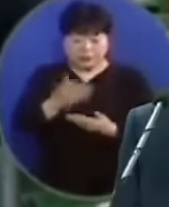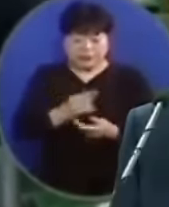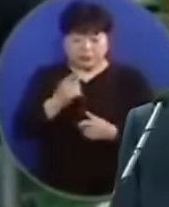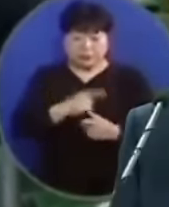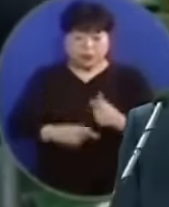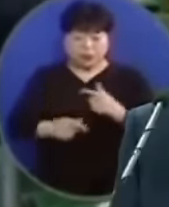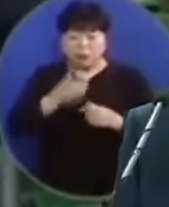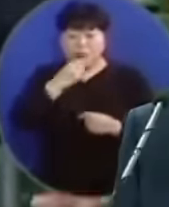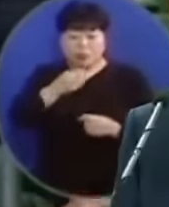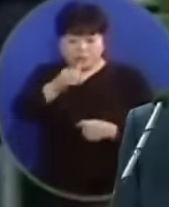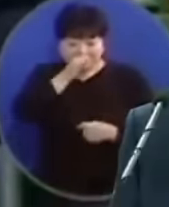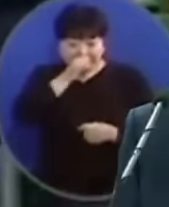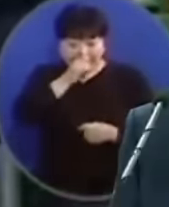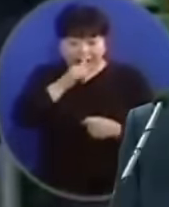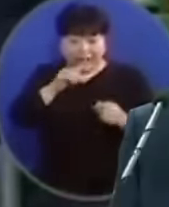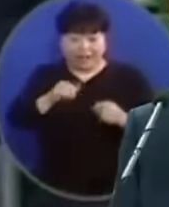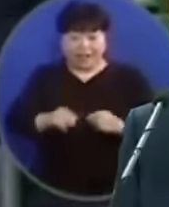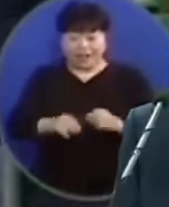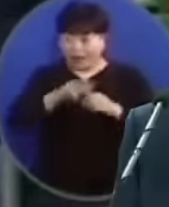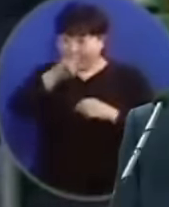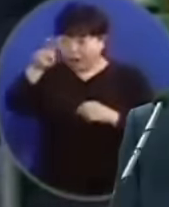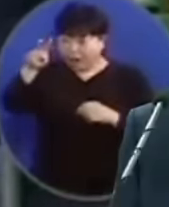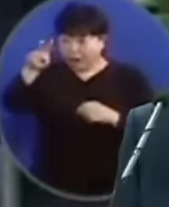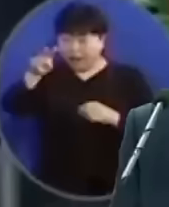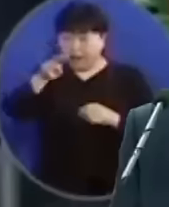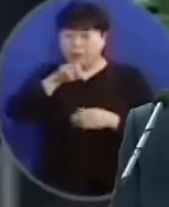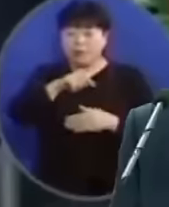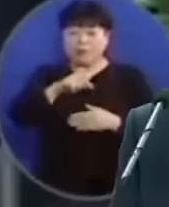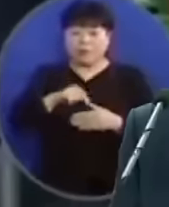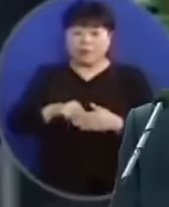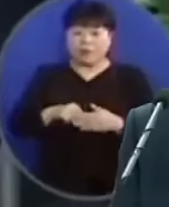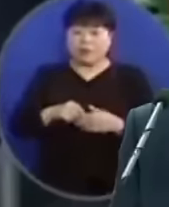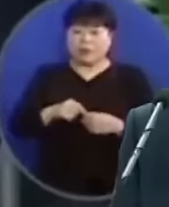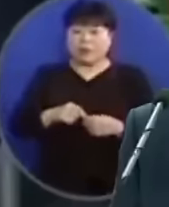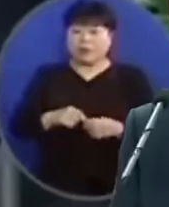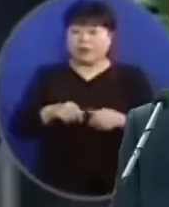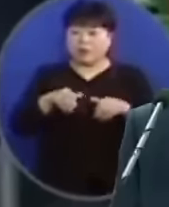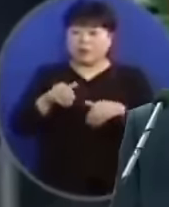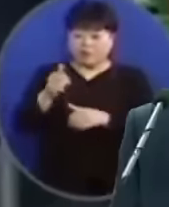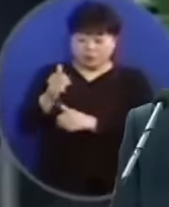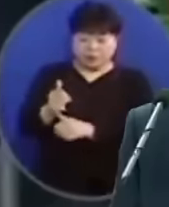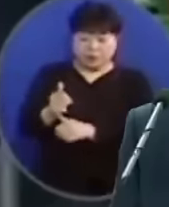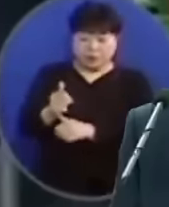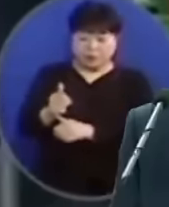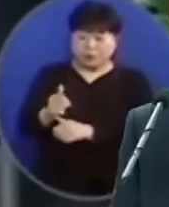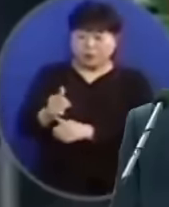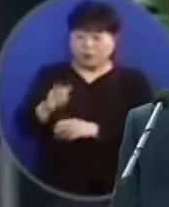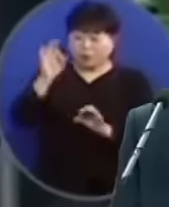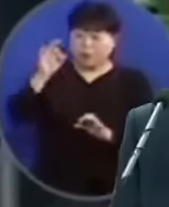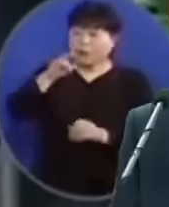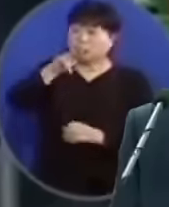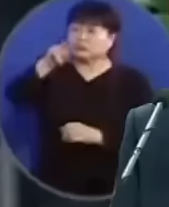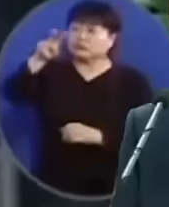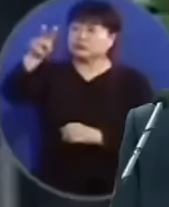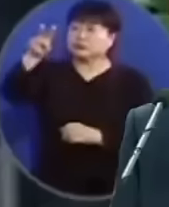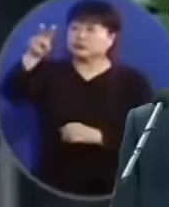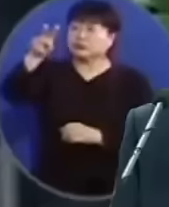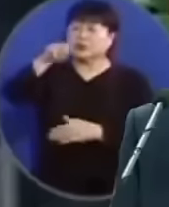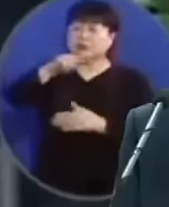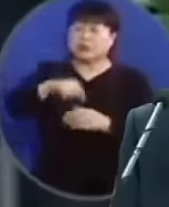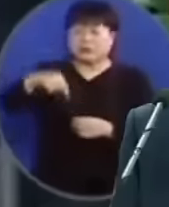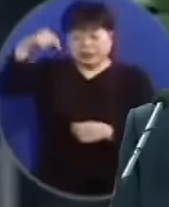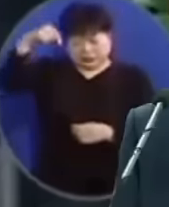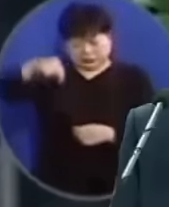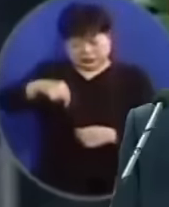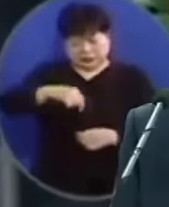많다. 그 액자를 보고 자기 비서가 좀 중지하라고 가만히 쳐다보고 마음에